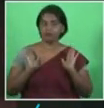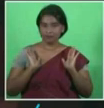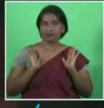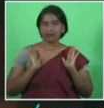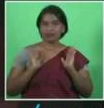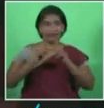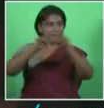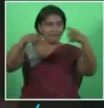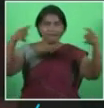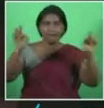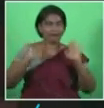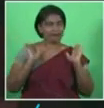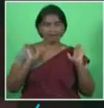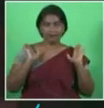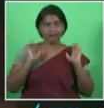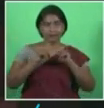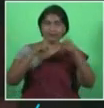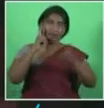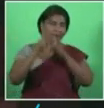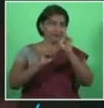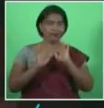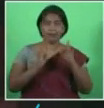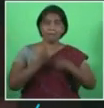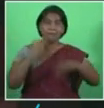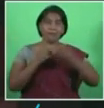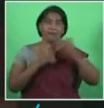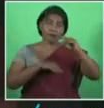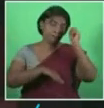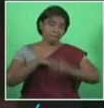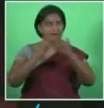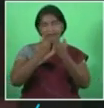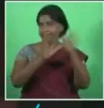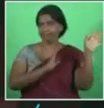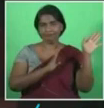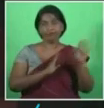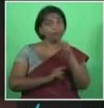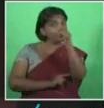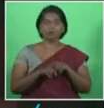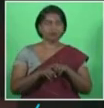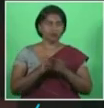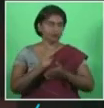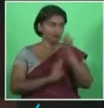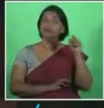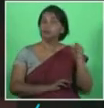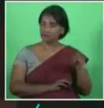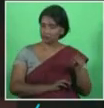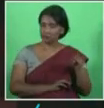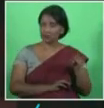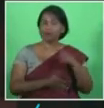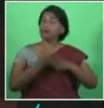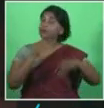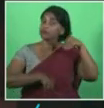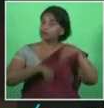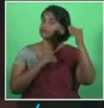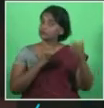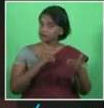ඒ වෙන වෙන අය ඕවා කියන්නේ නැති. වෙන වෙන අය ඕවා කියලා නෙවෙයි මැතිවරණේ කල් දාන්න කුමන්ත්‍රණත් කරා ඒක වෙනම කතාවක්. ඔබතුමා එහෙම කියලා නැහැ. මේක මැතිවරණය